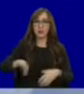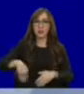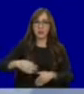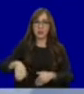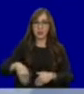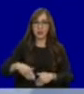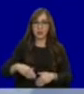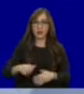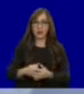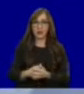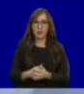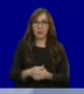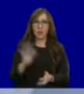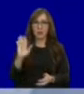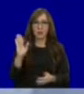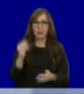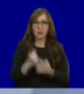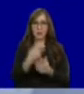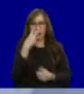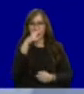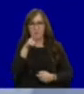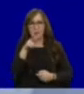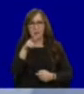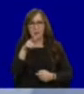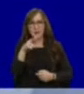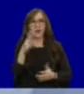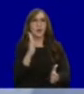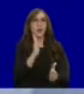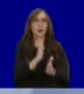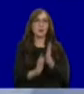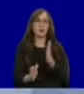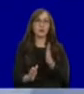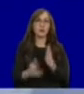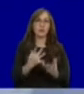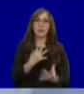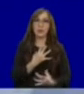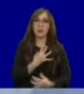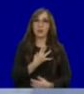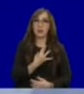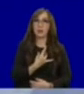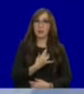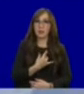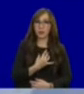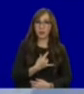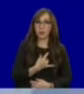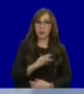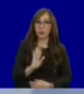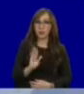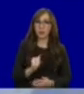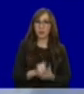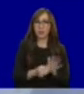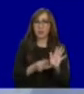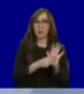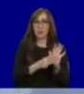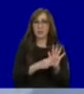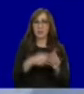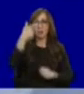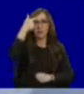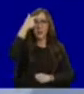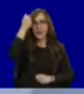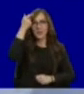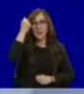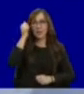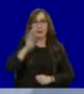tidak terdeteksi kadang-kadang. Tidak terdeteksi. Jadi resiko dari sisi bukan hanya pembelajaran, resiko dari